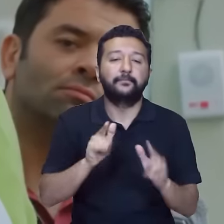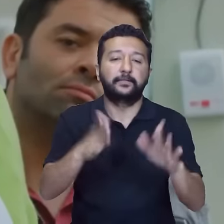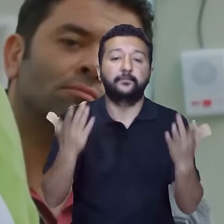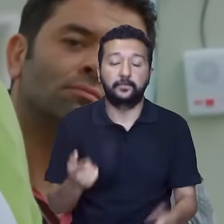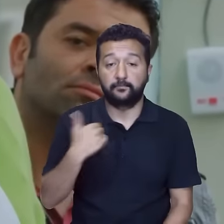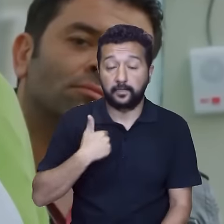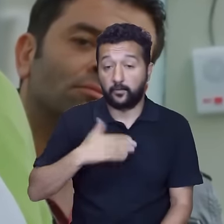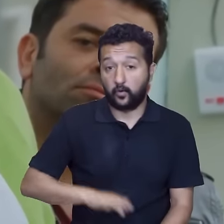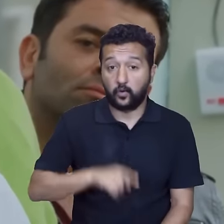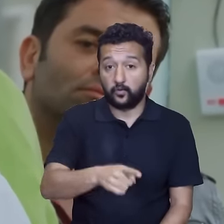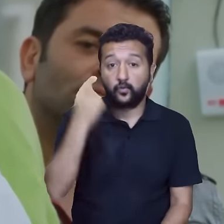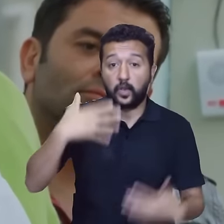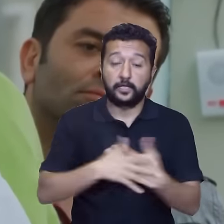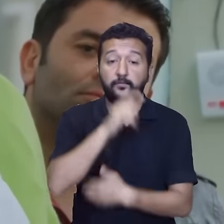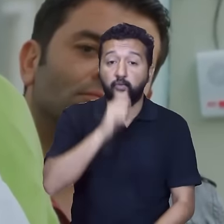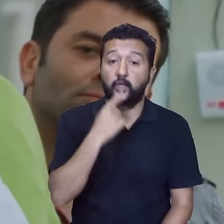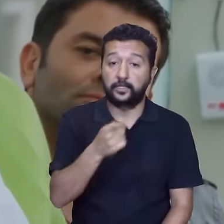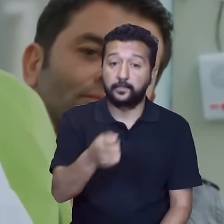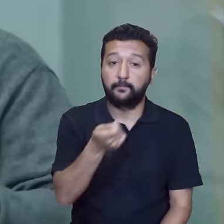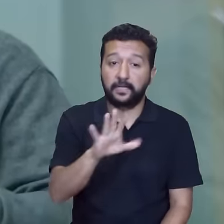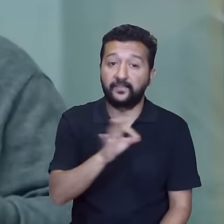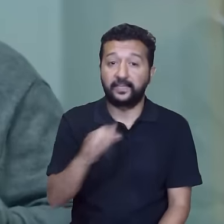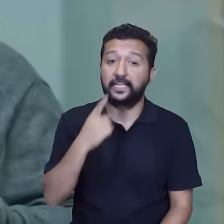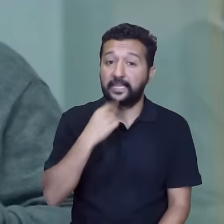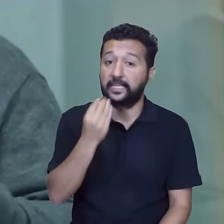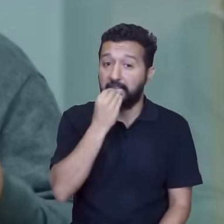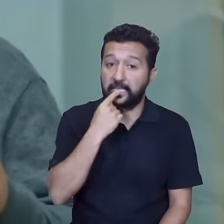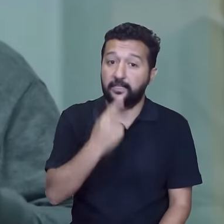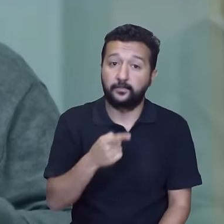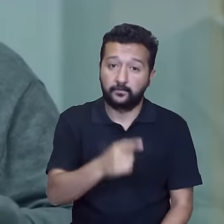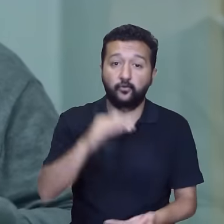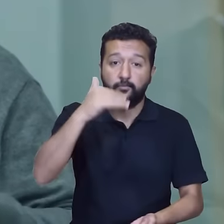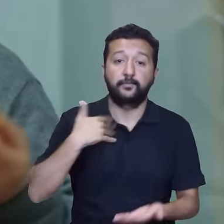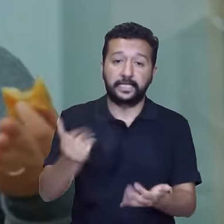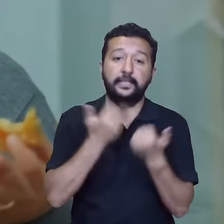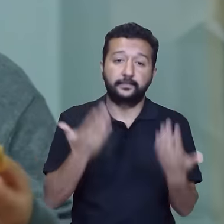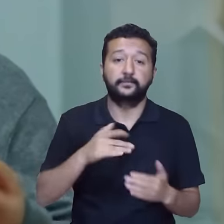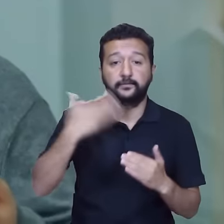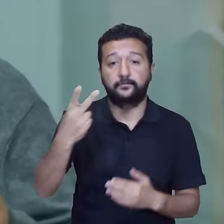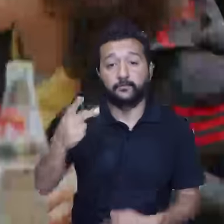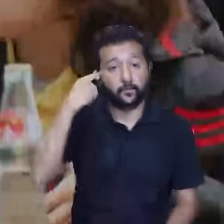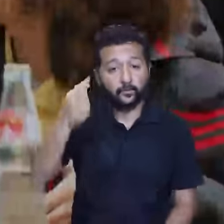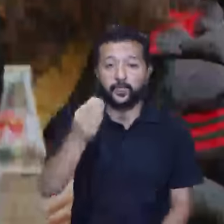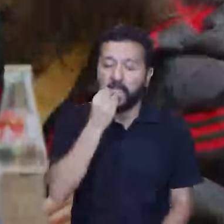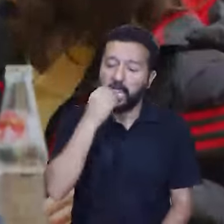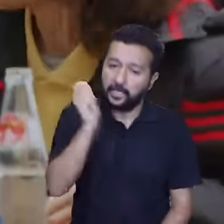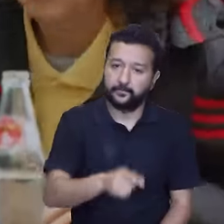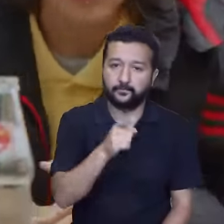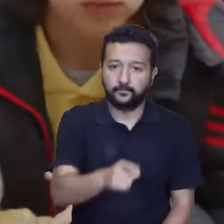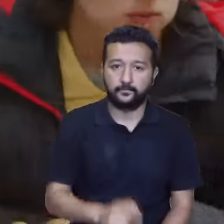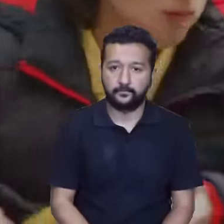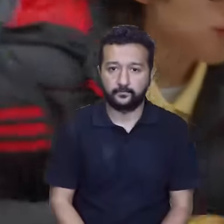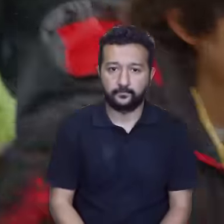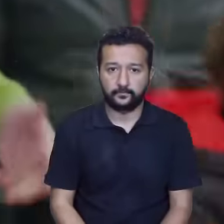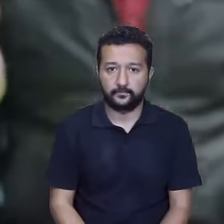ne? Ben bizim olana dün akşam söz verdim. Sana beleş tatlı yedireceğim yarın diye. Kupayı biz aldık. Artık gerisini sen düşün. Ye oğlum ye.